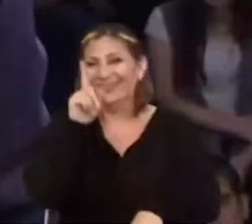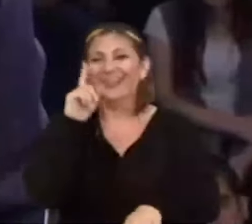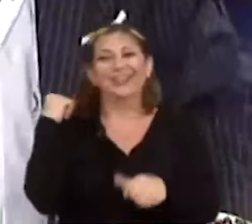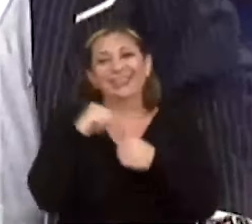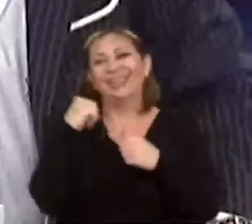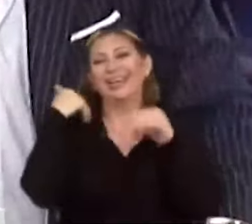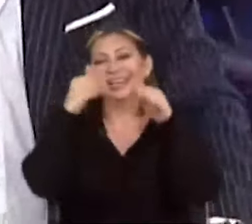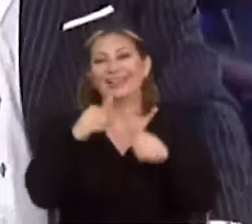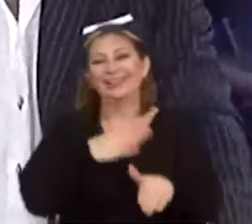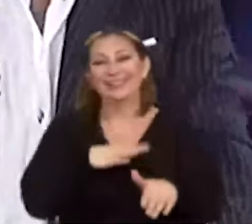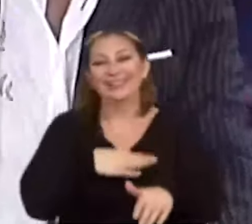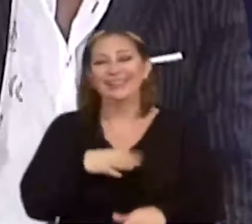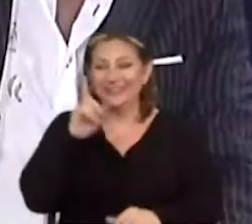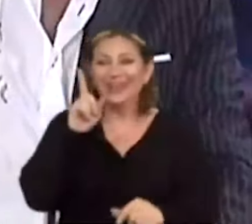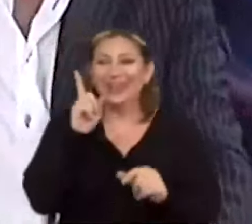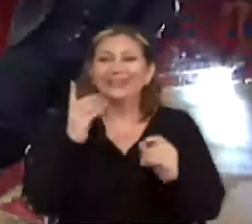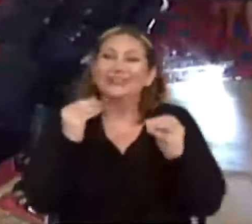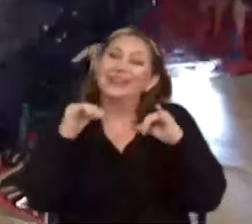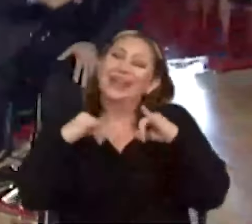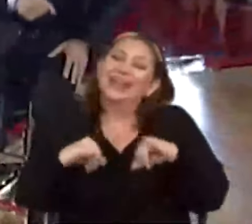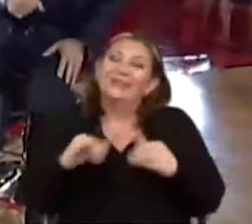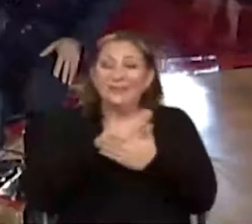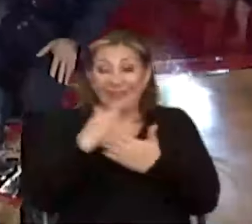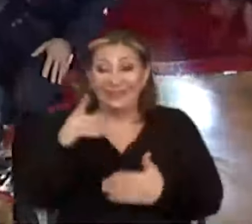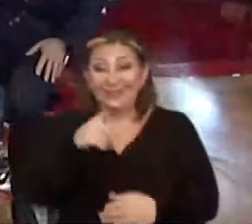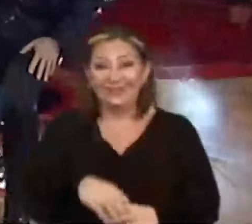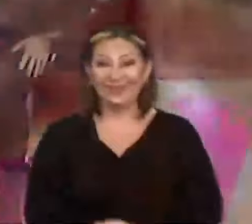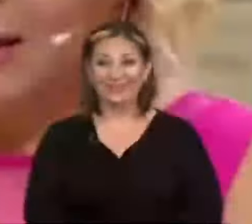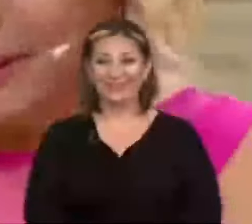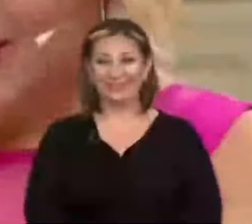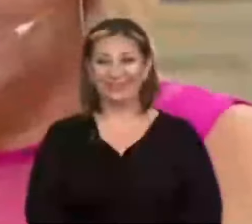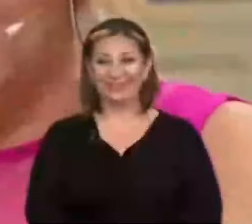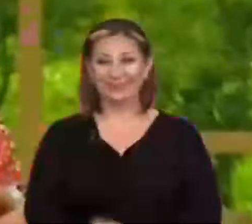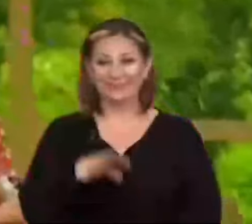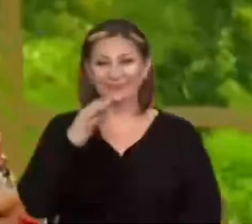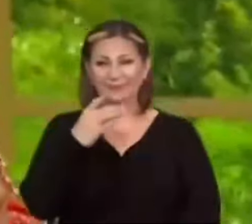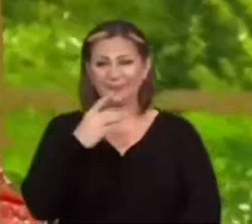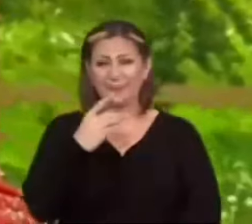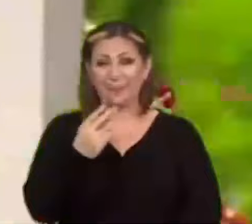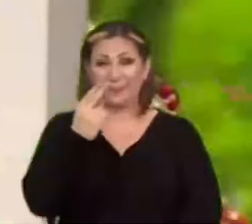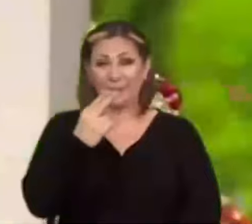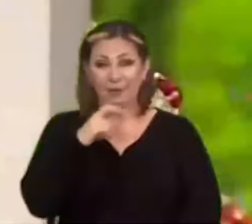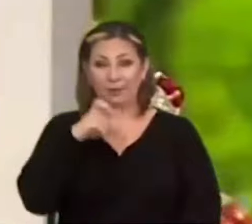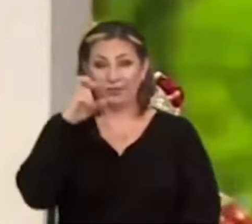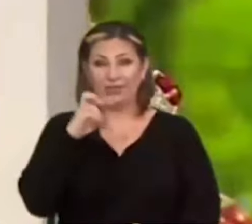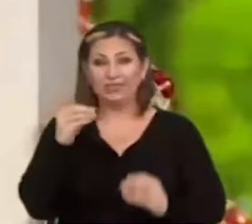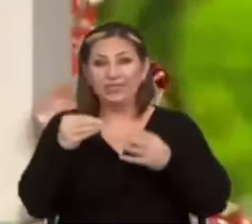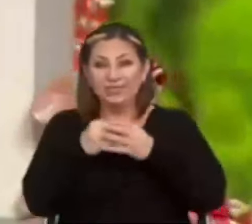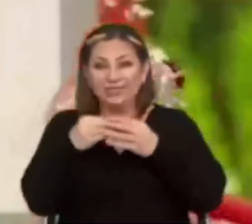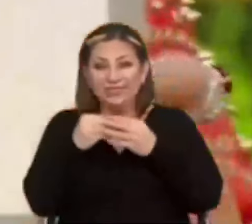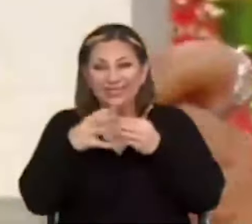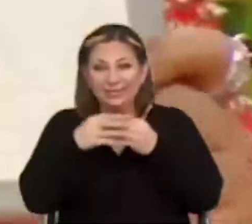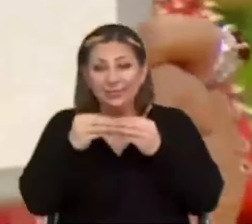yine gelmek istiyorum. Gel. O kadar kendimi iyi hissediyorum. Gel. Devam. Evet, programımı suda bekletilmeli. 7 puan. İçli